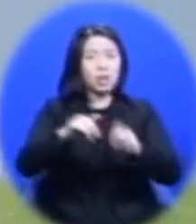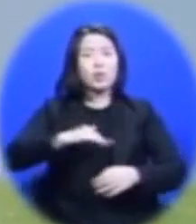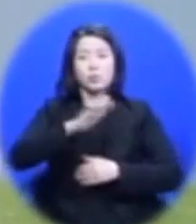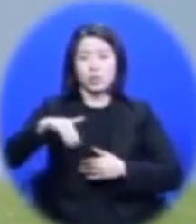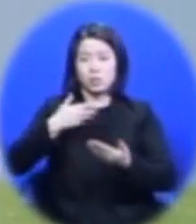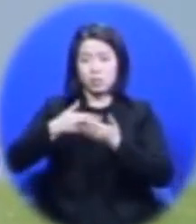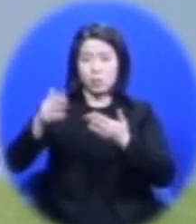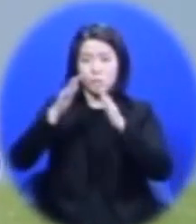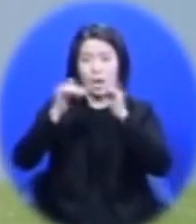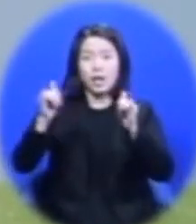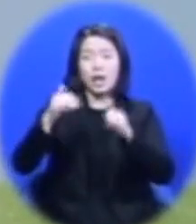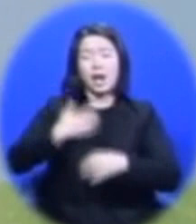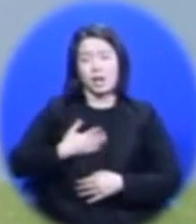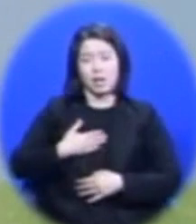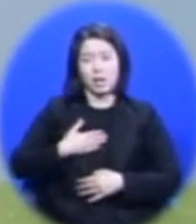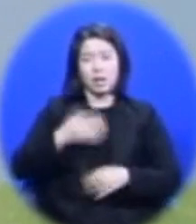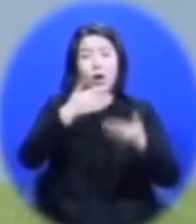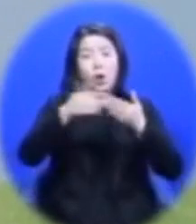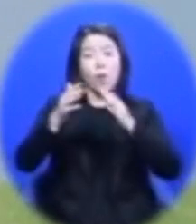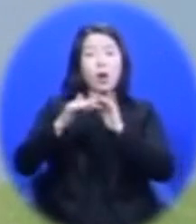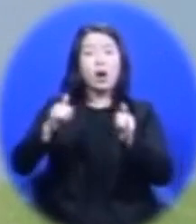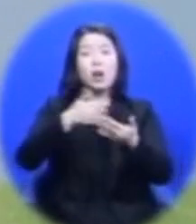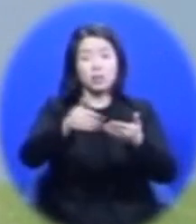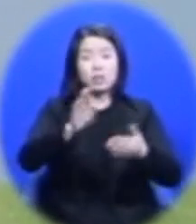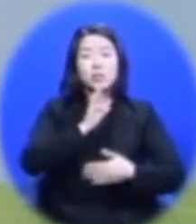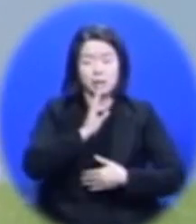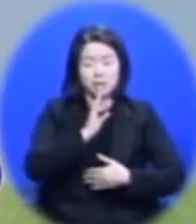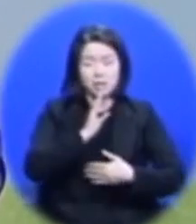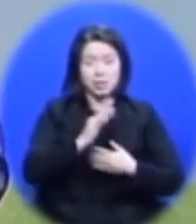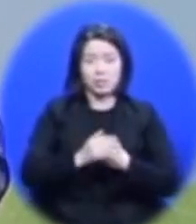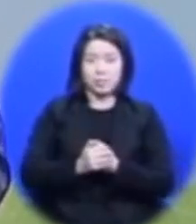압니다. 화가가 그린 거예요.